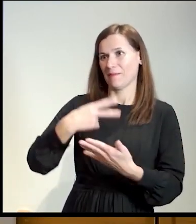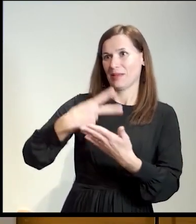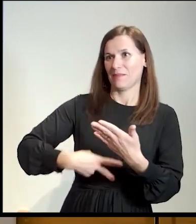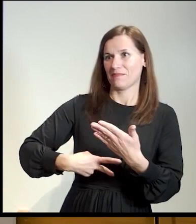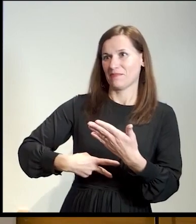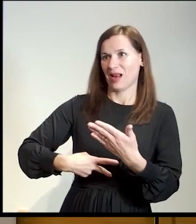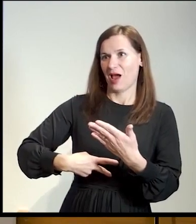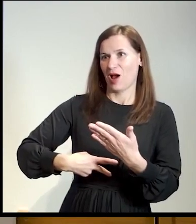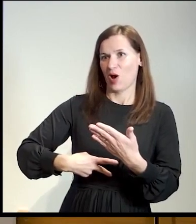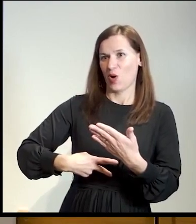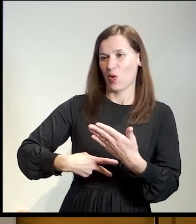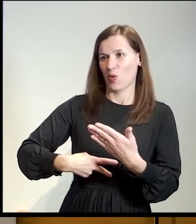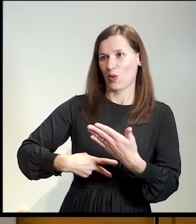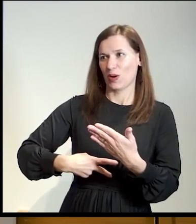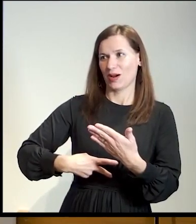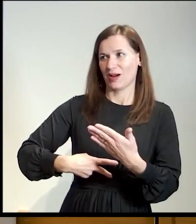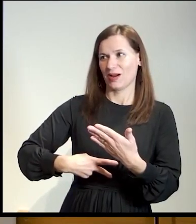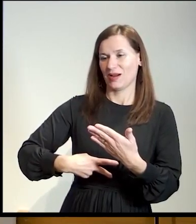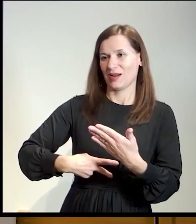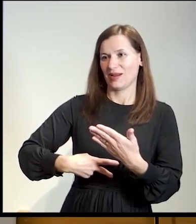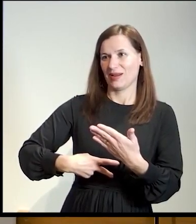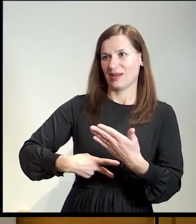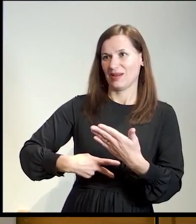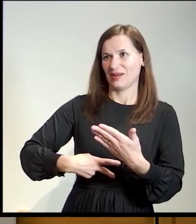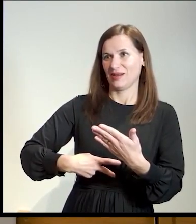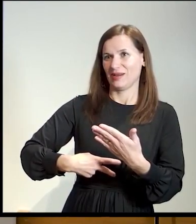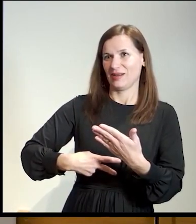ta. To pesem, ta umotvor, bo zdaj